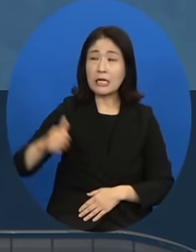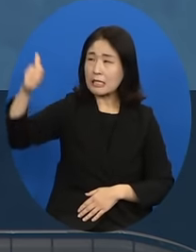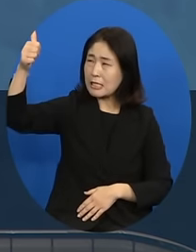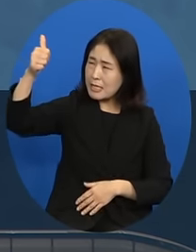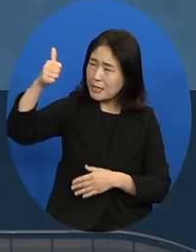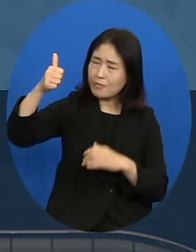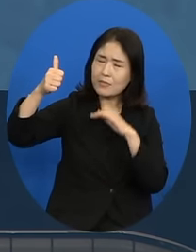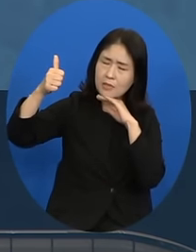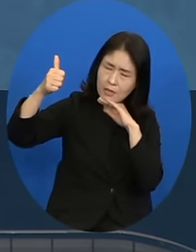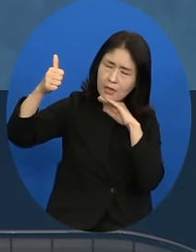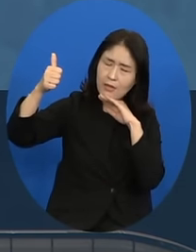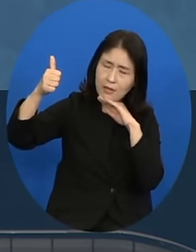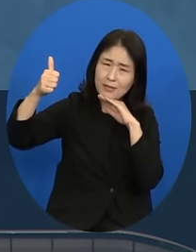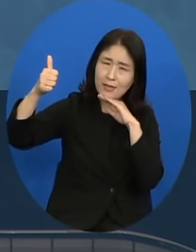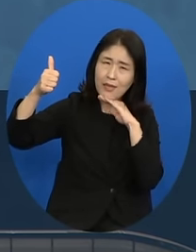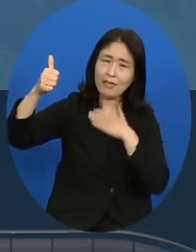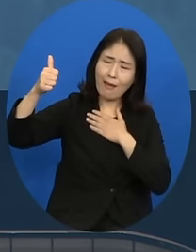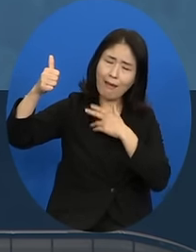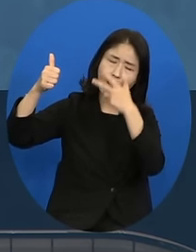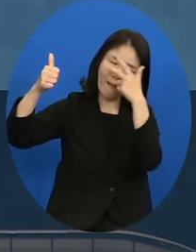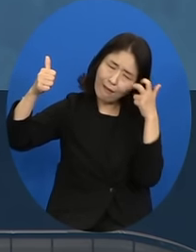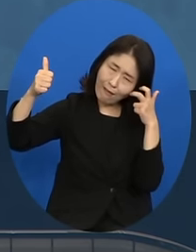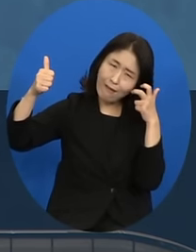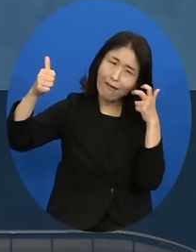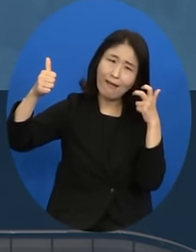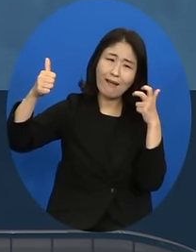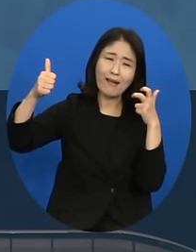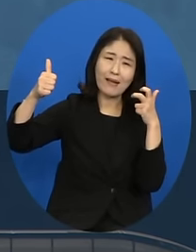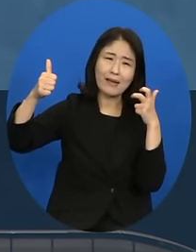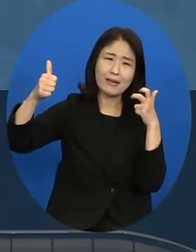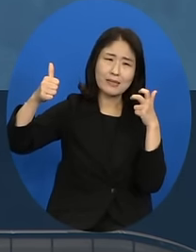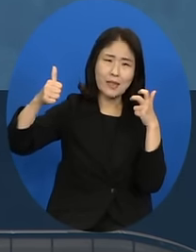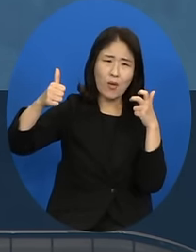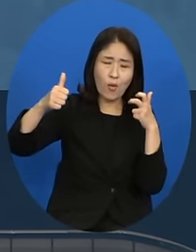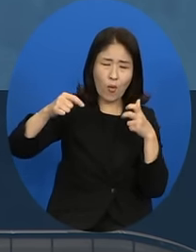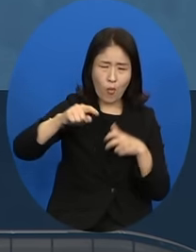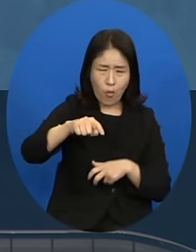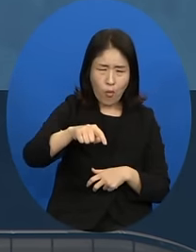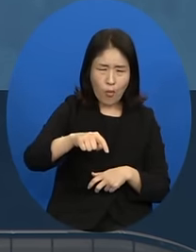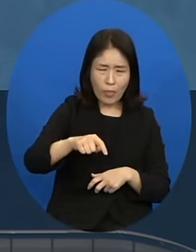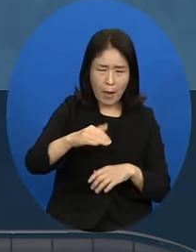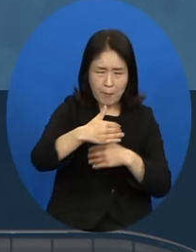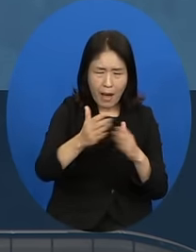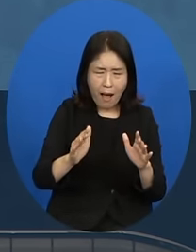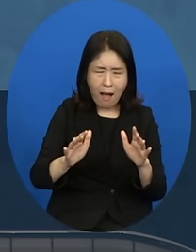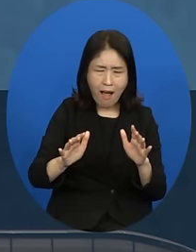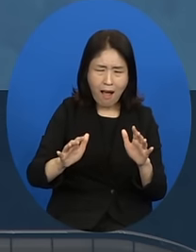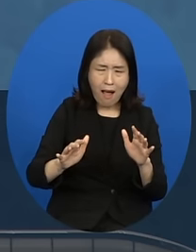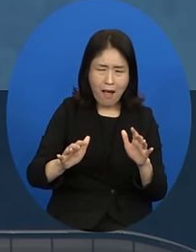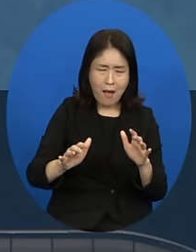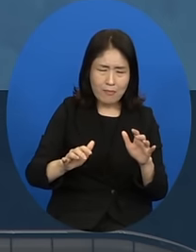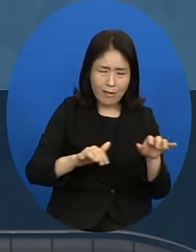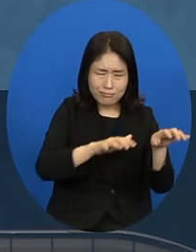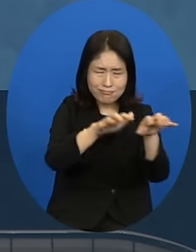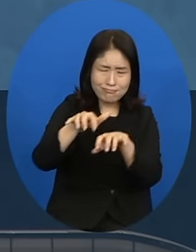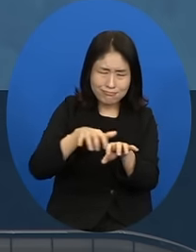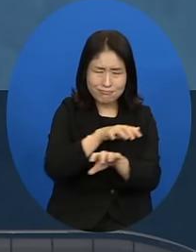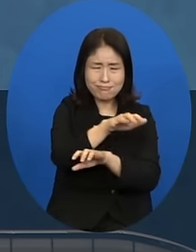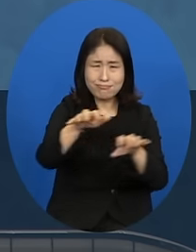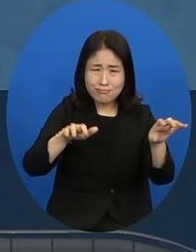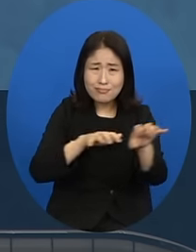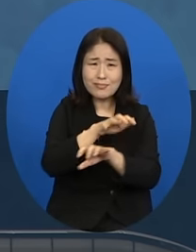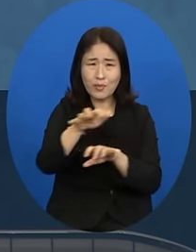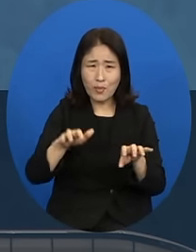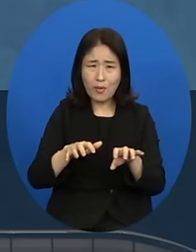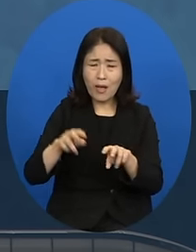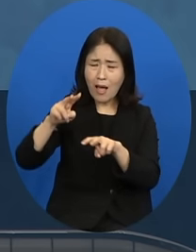님을 기다린다면서 그저 잤거나 이것저것을 온 방안 허투루 늘어놓아 그저 앉으실